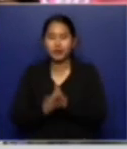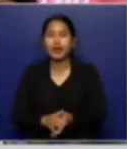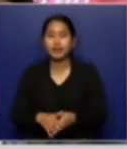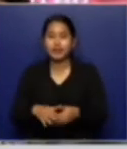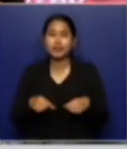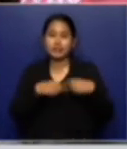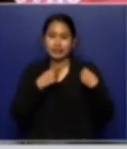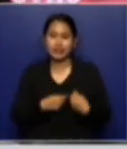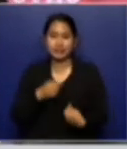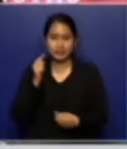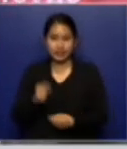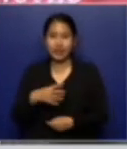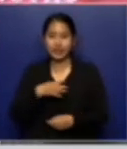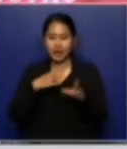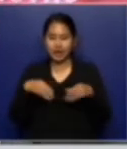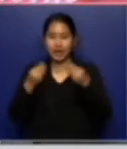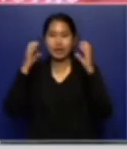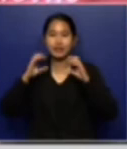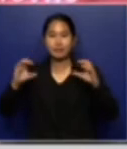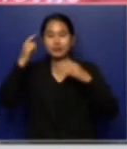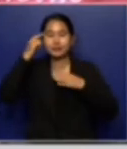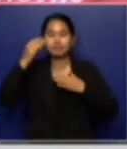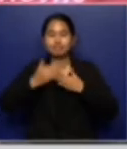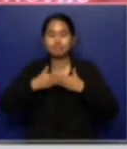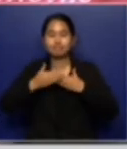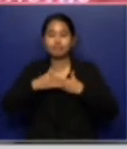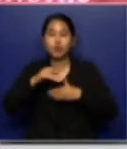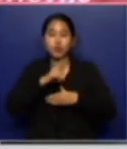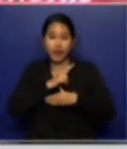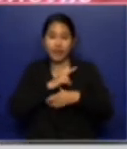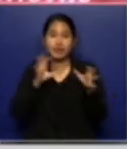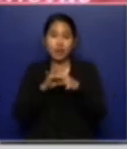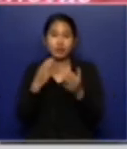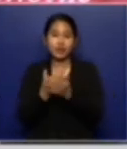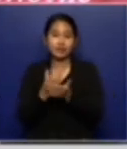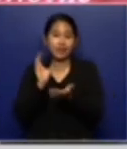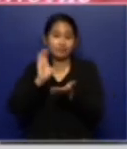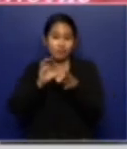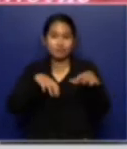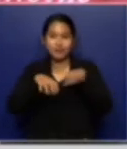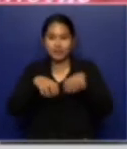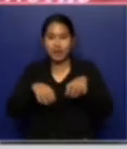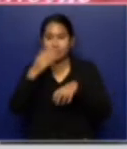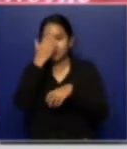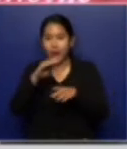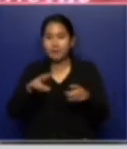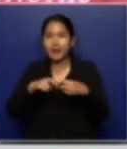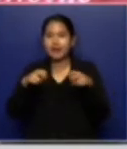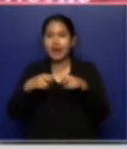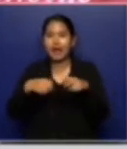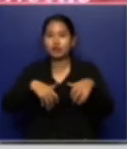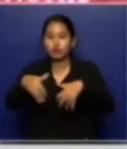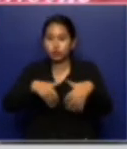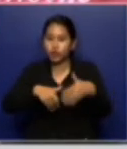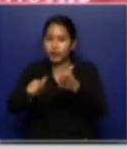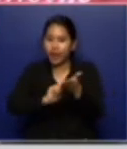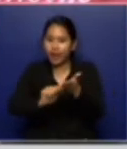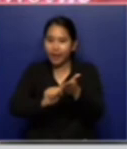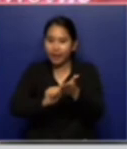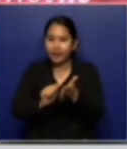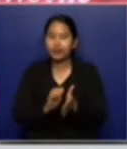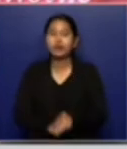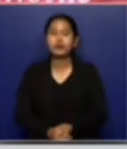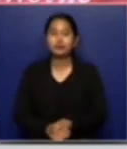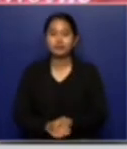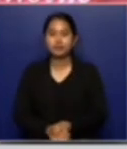ากให้รัฐบาลตระหนักเสมอว่าหัวใจของการจัดสรรงบประมาณรายจ่ายก็เพื่อนำไปแก้ปัญหาให้กับประชาชนโด